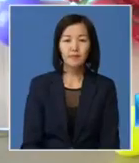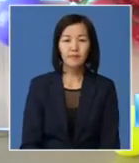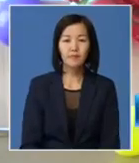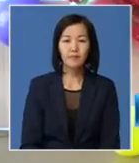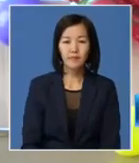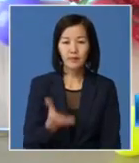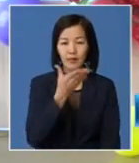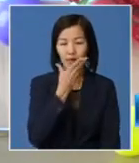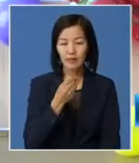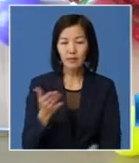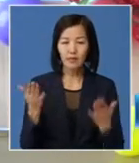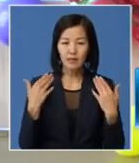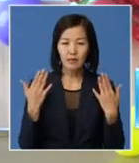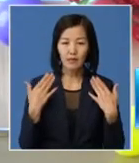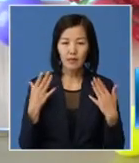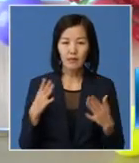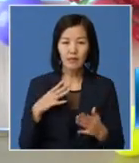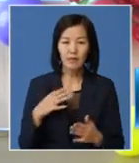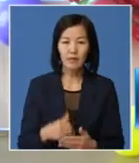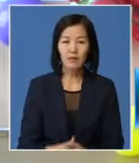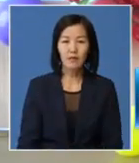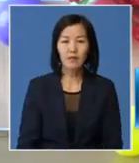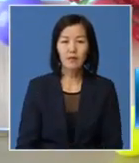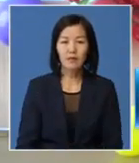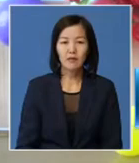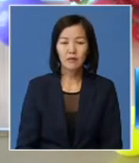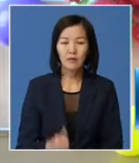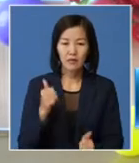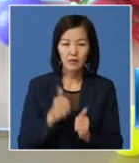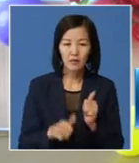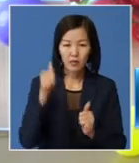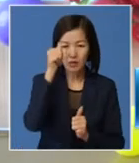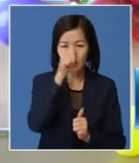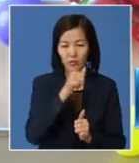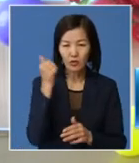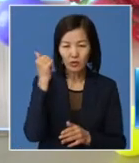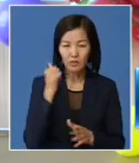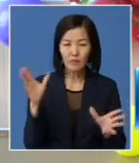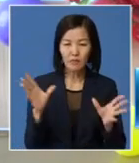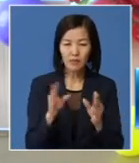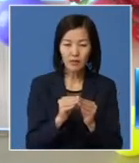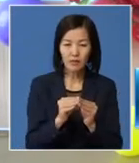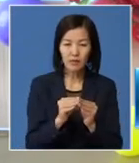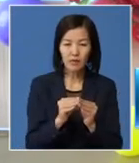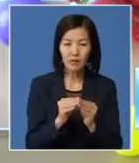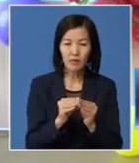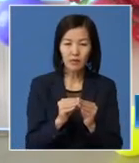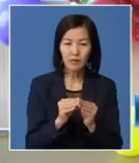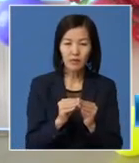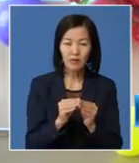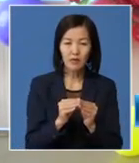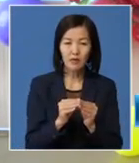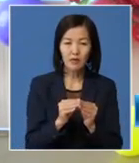Әдемі демалдық. Енді жылда осы қарттарымыз бәріміз осы төрт көзіміз түгел болып,